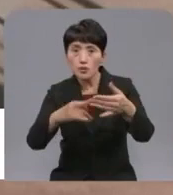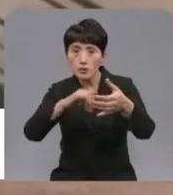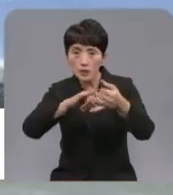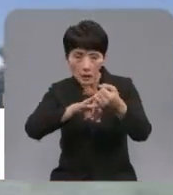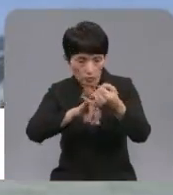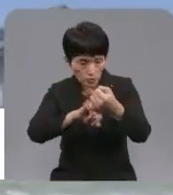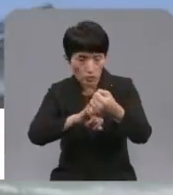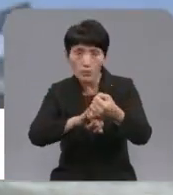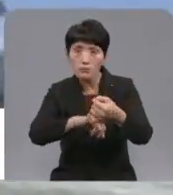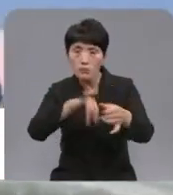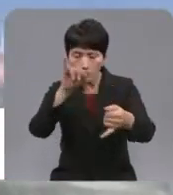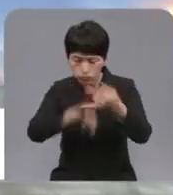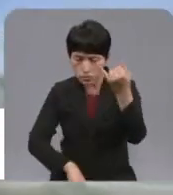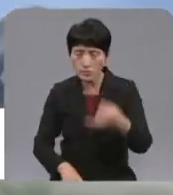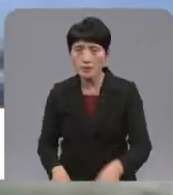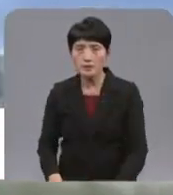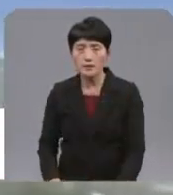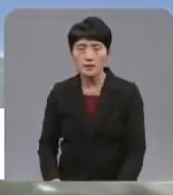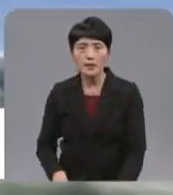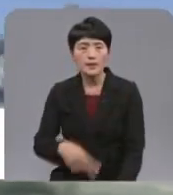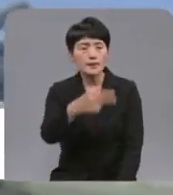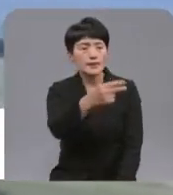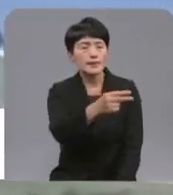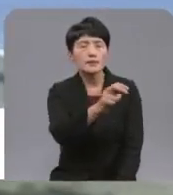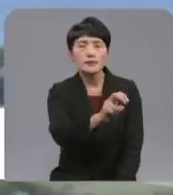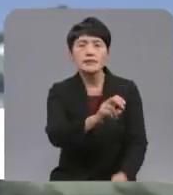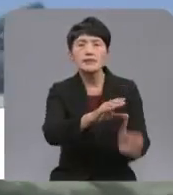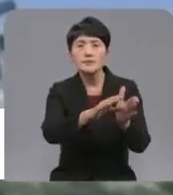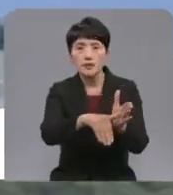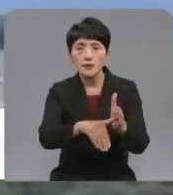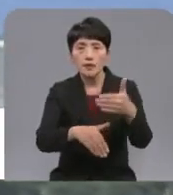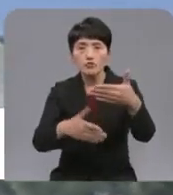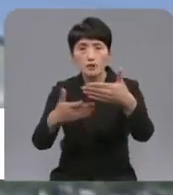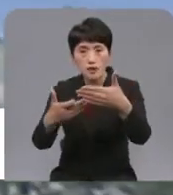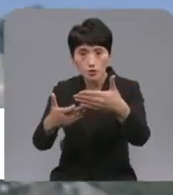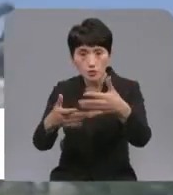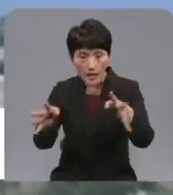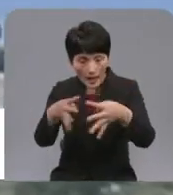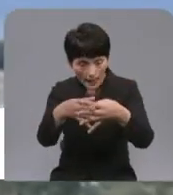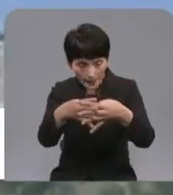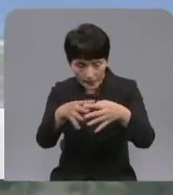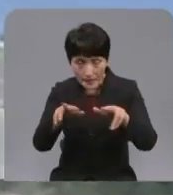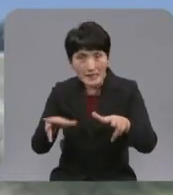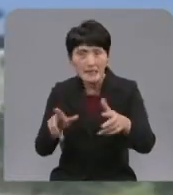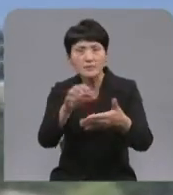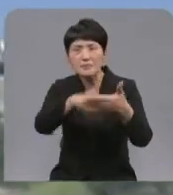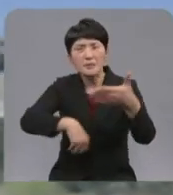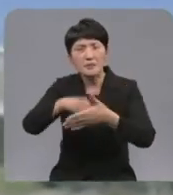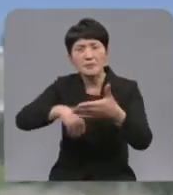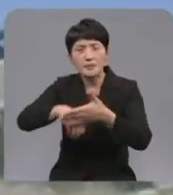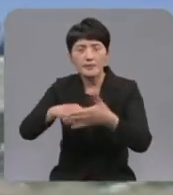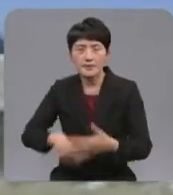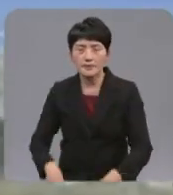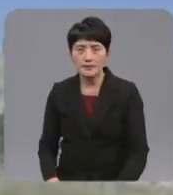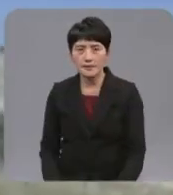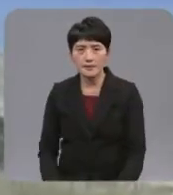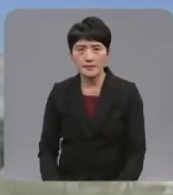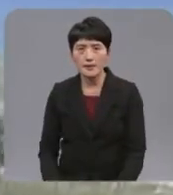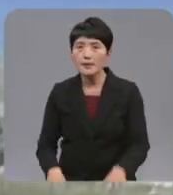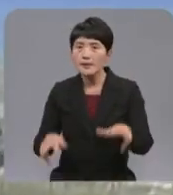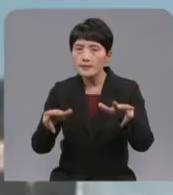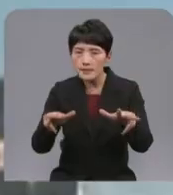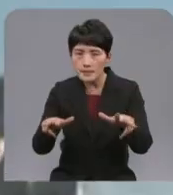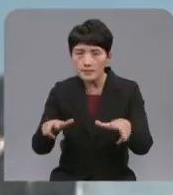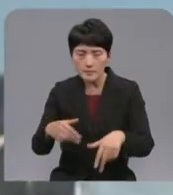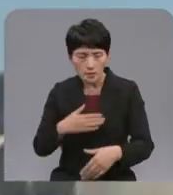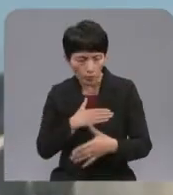ministère indique ainsi que l'an dernier l'armée nord-coréenne a procédé à de multiples tirs d'artillerie dans les zones tampons maritimes entre les